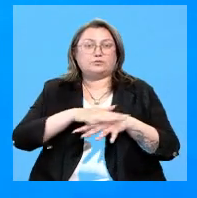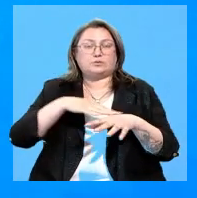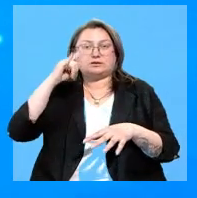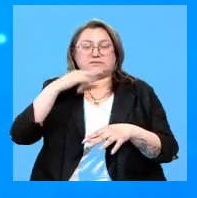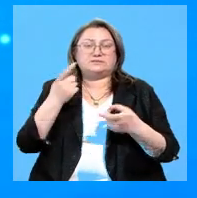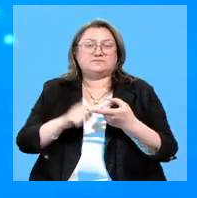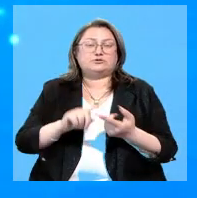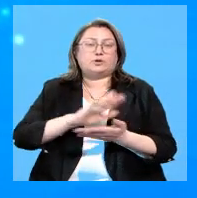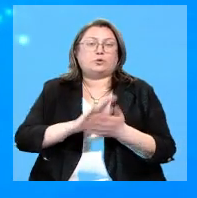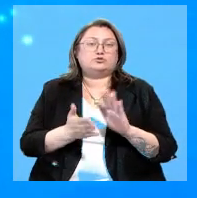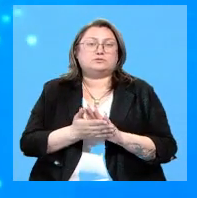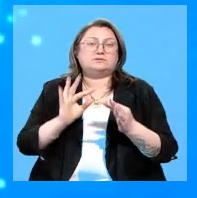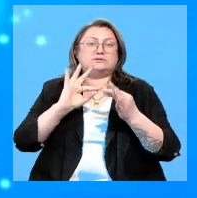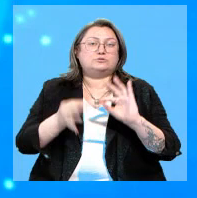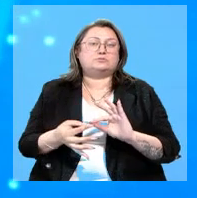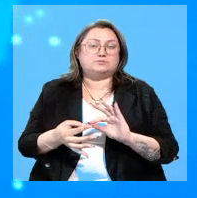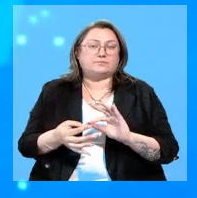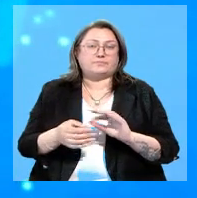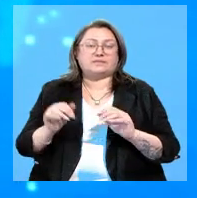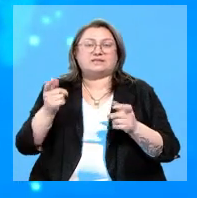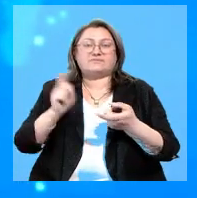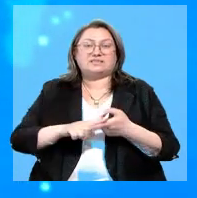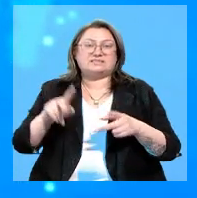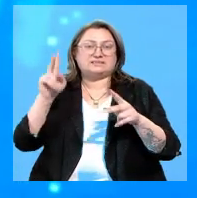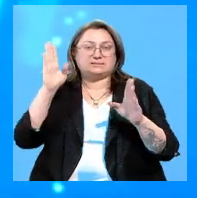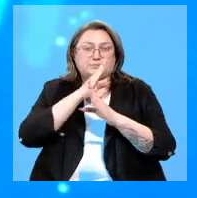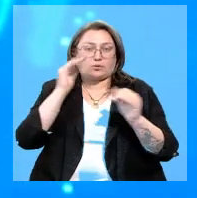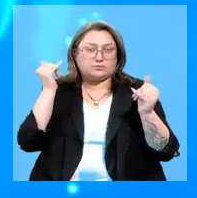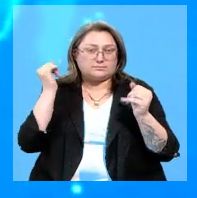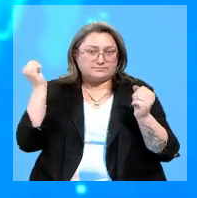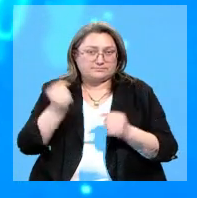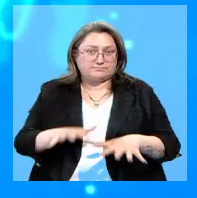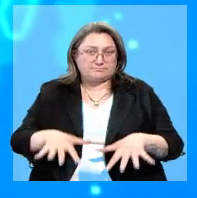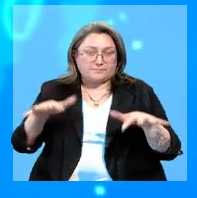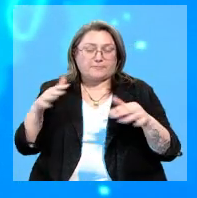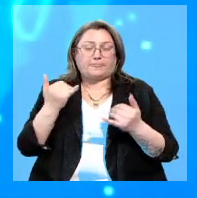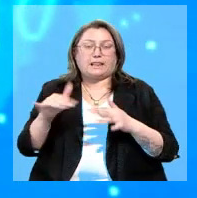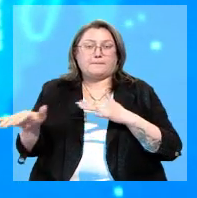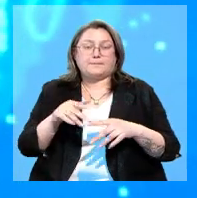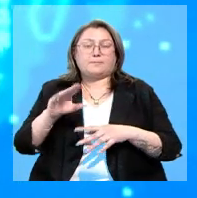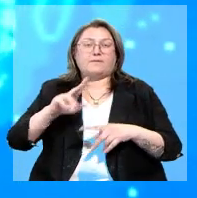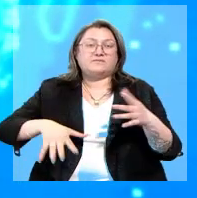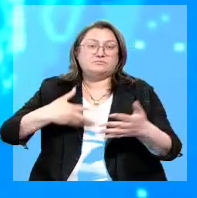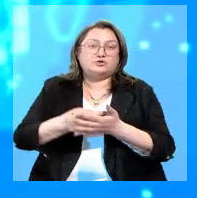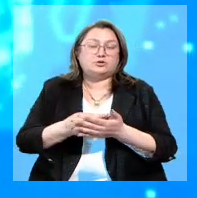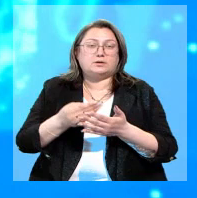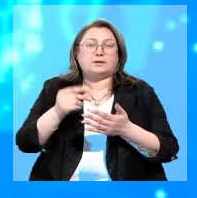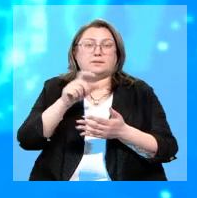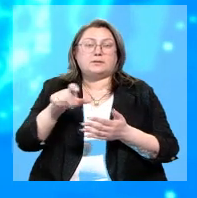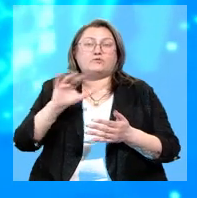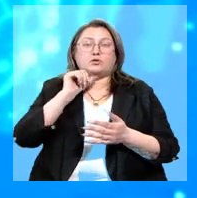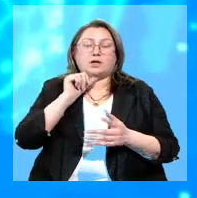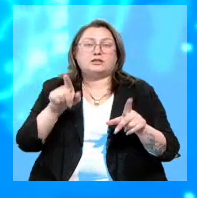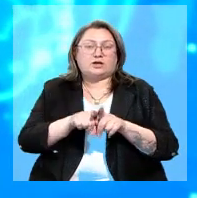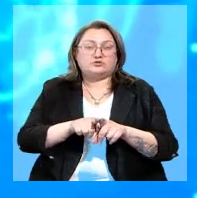үндеу жариялаған президент дәл осылай дегенеді. Қазір облыста тұрғындардың шығынын өтеуге қатысы тұ шаралар жүріп жатыр. Қазақстан